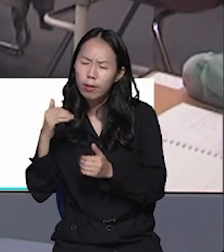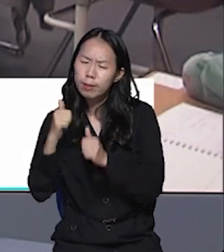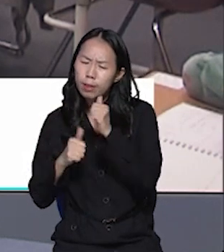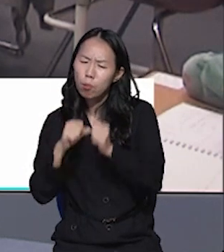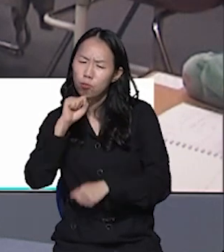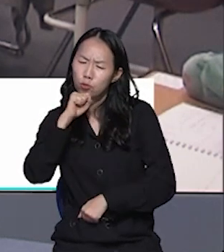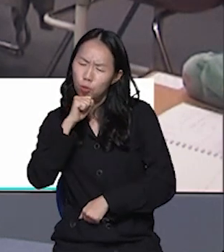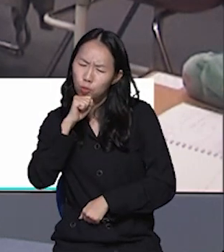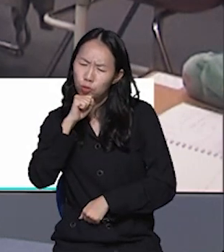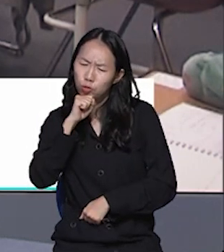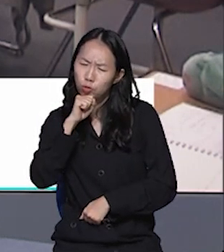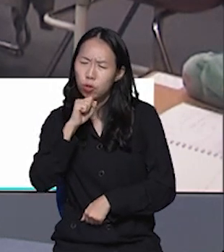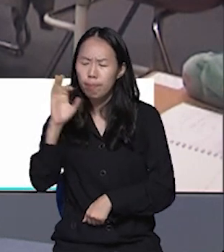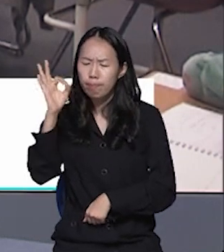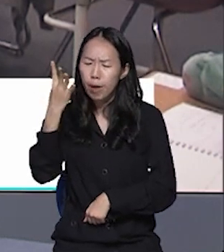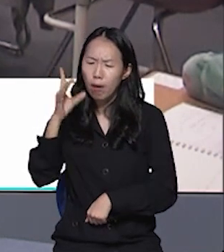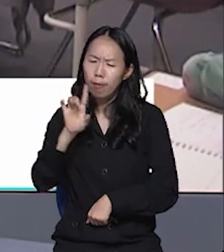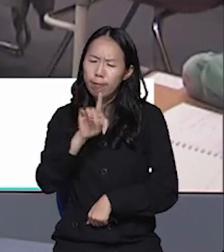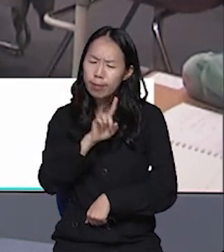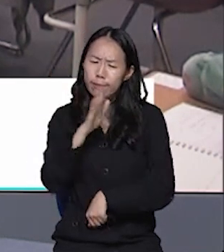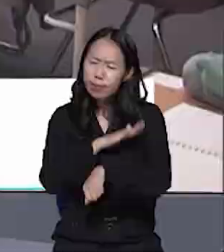나오고 있습니다 정경원